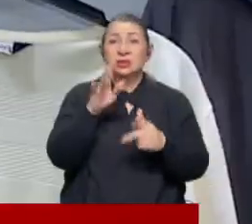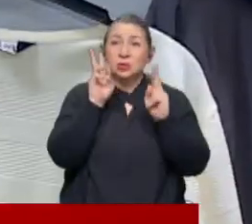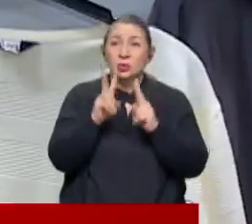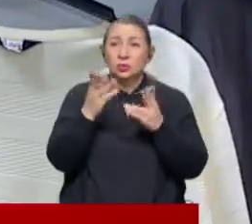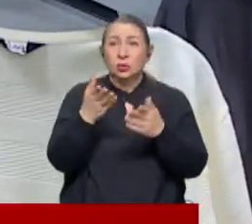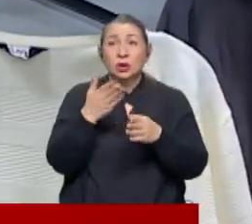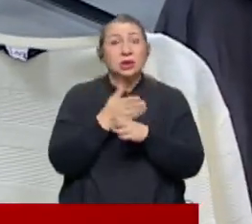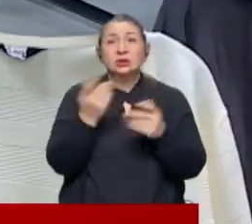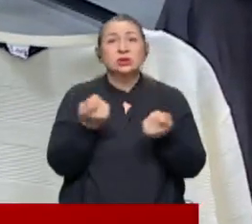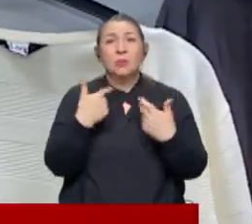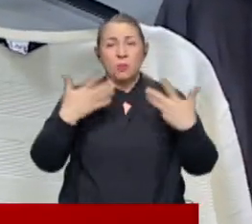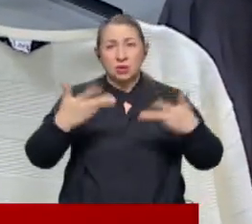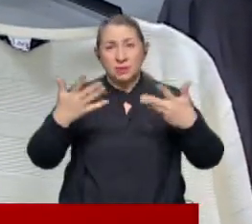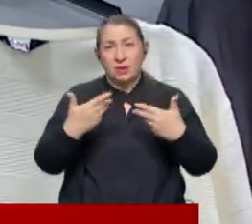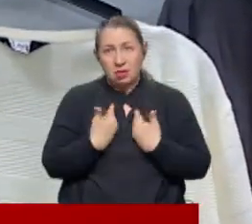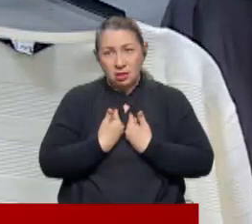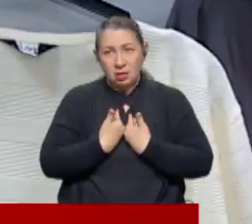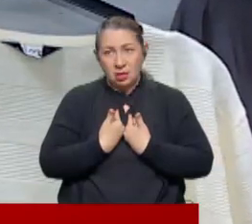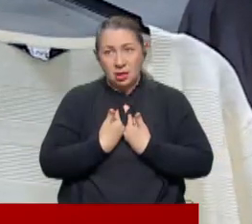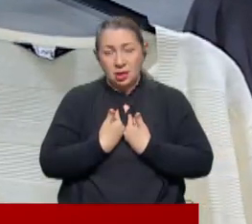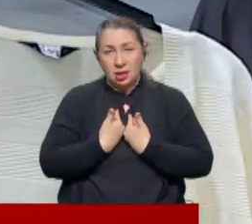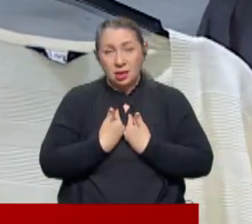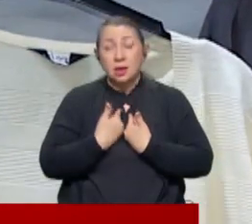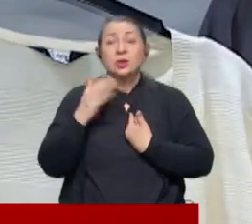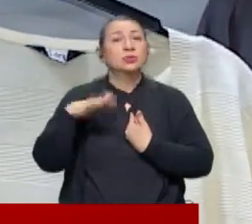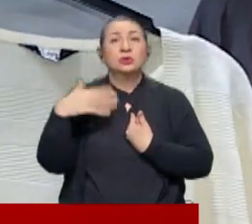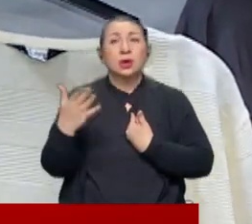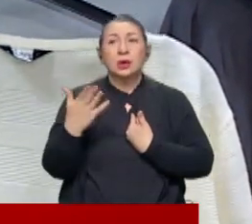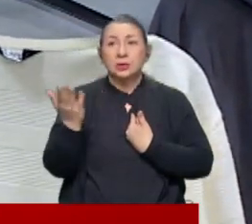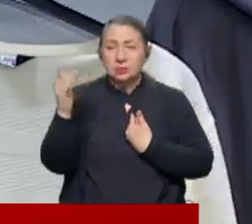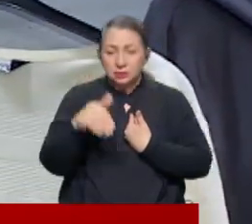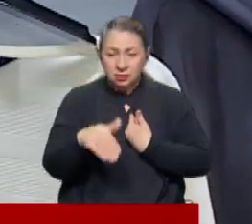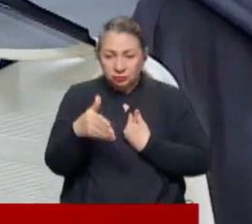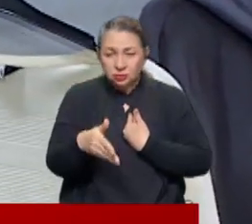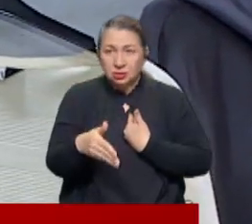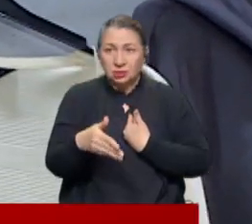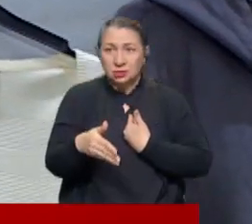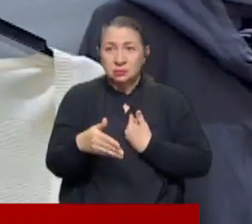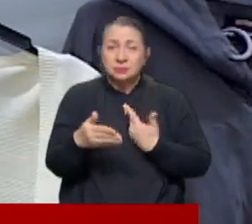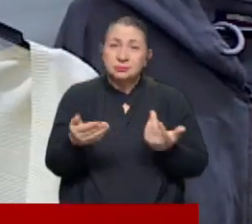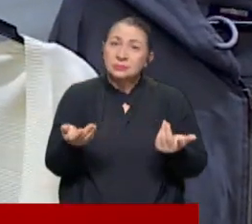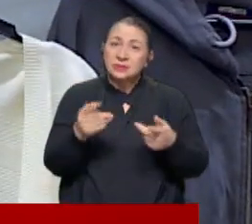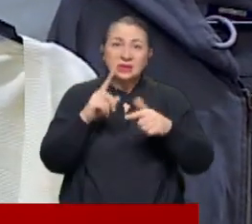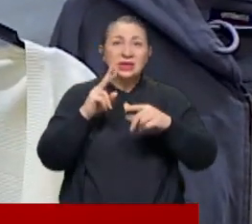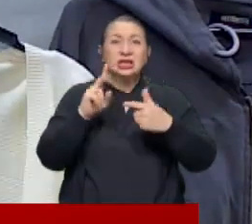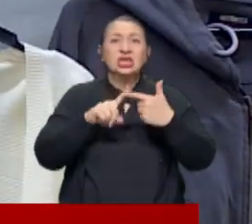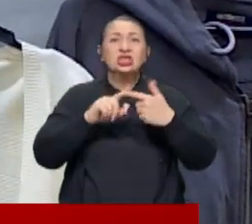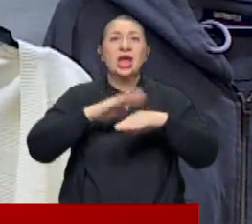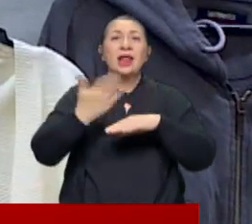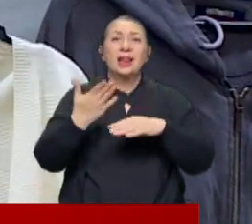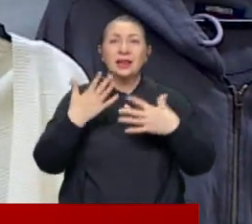tattı. Esas mesleğim benim muhasebeci. Yani ondan sonra işte geldik burada ikinci el